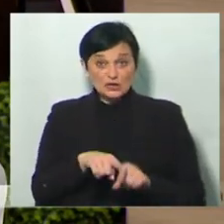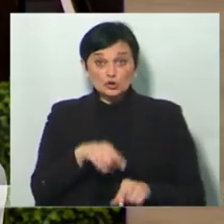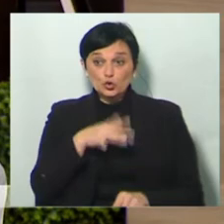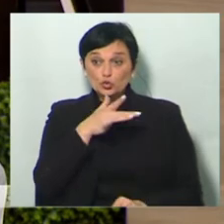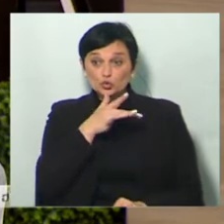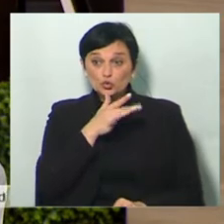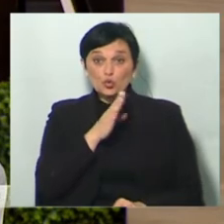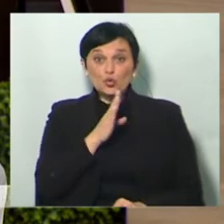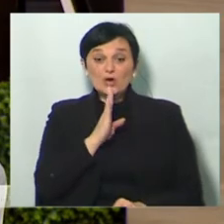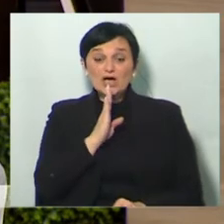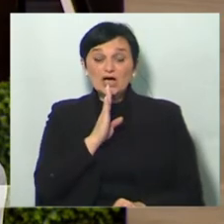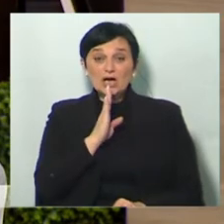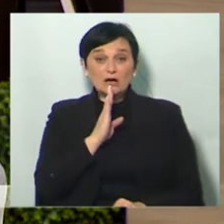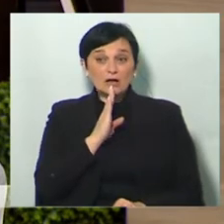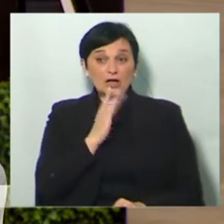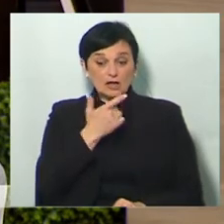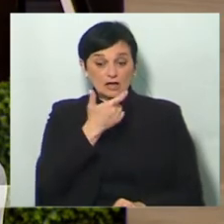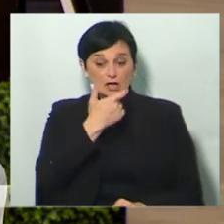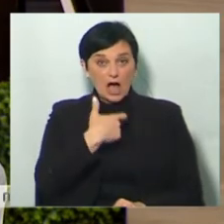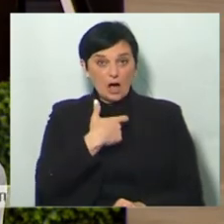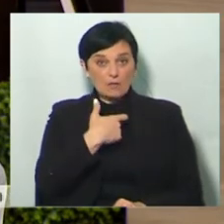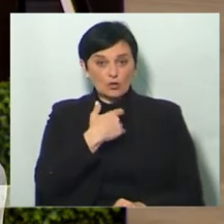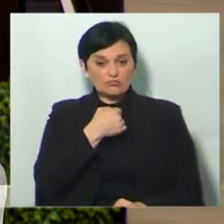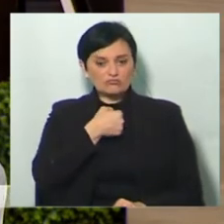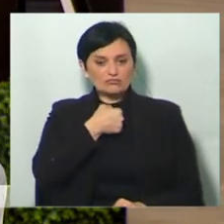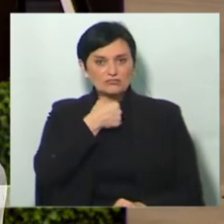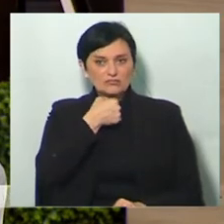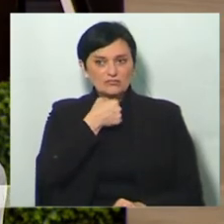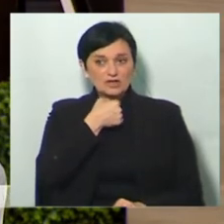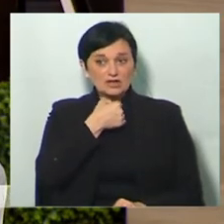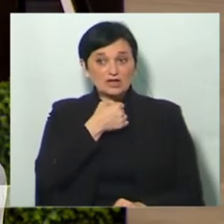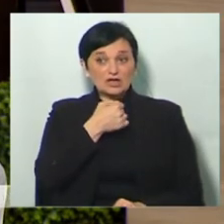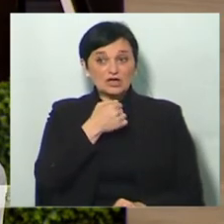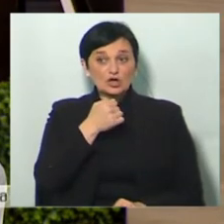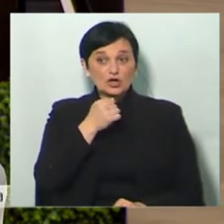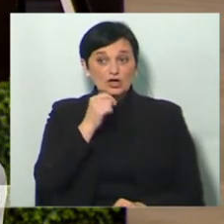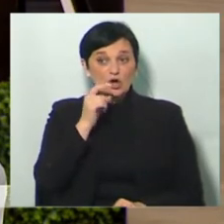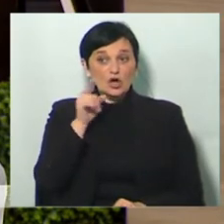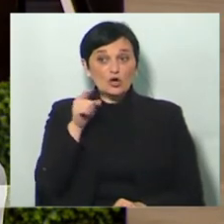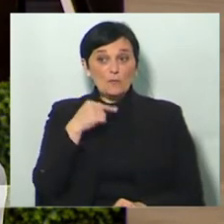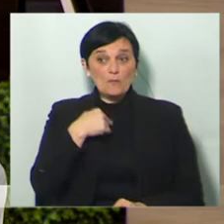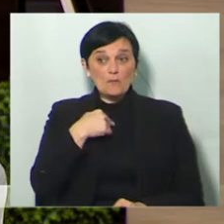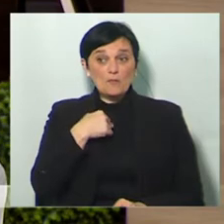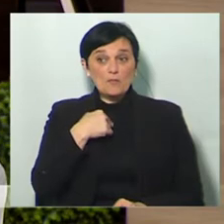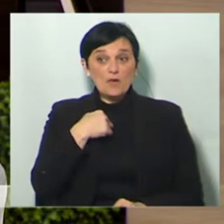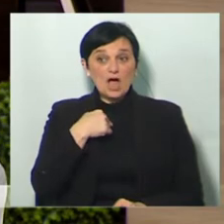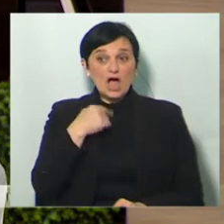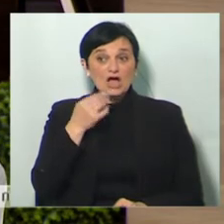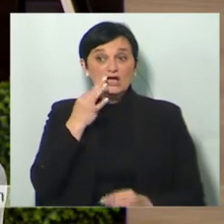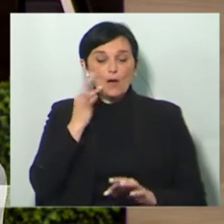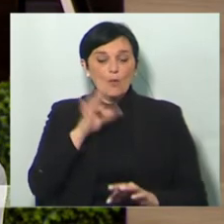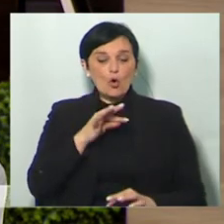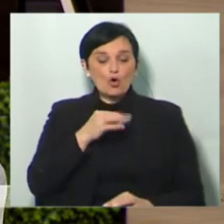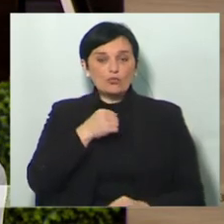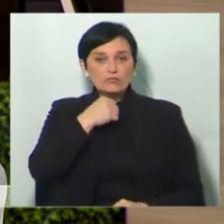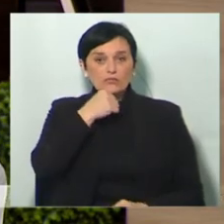როდესაც გავატონები ასაკოვანი მამაკაცთან გაუცილებლად არ მქონიათ თერაპიის,